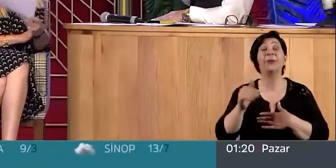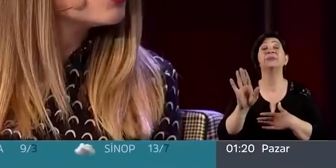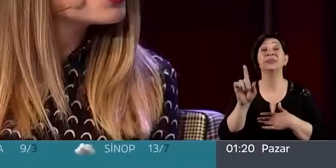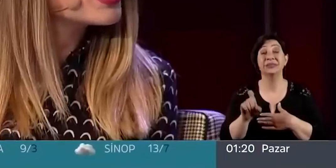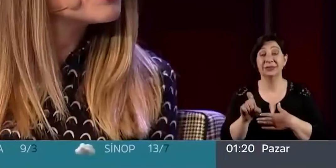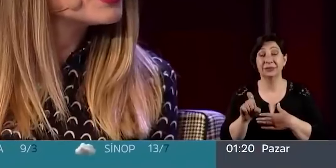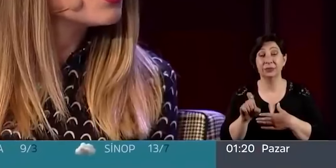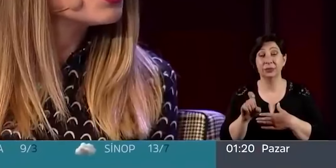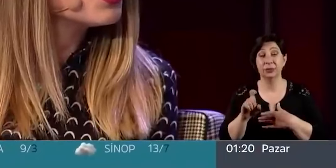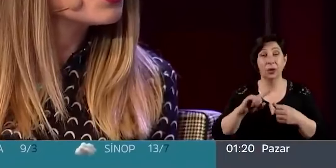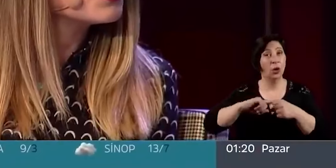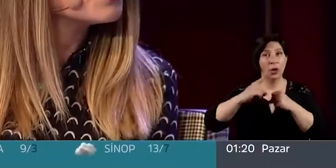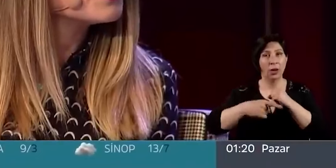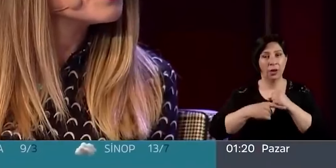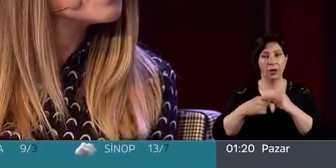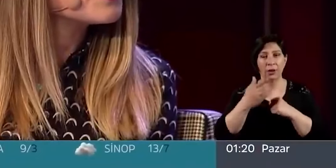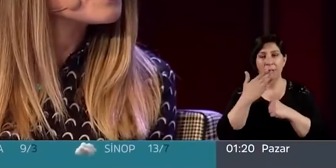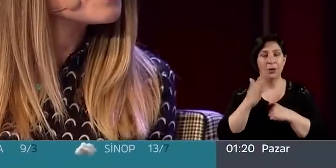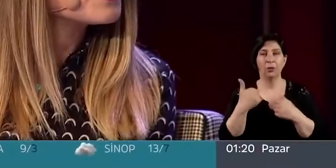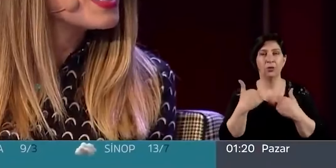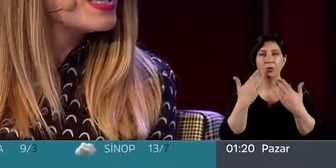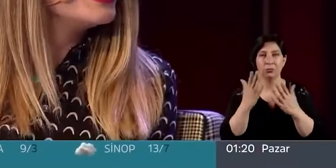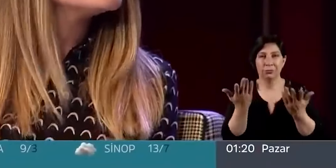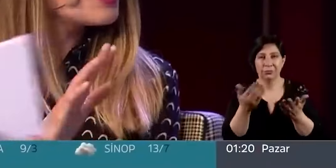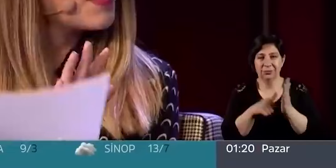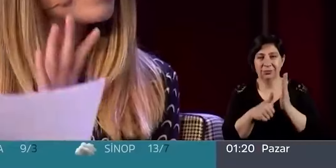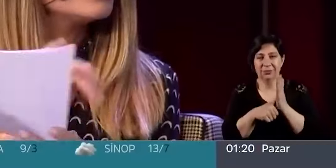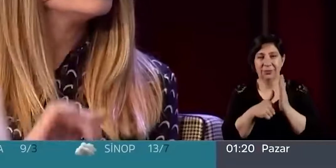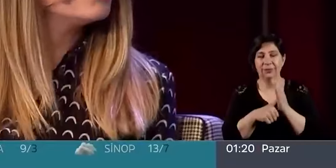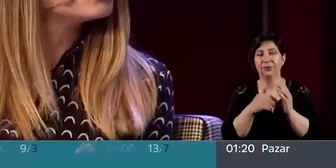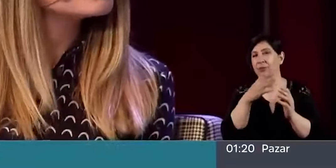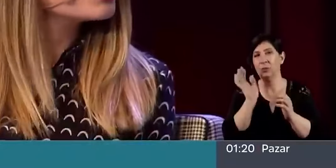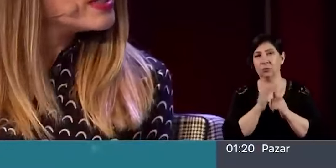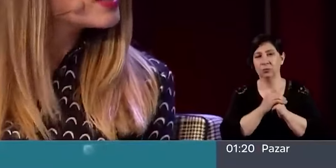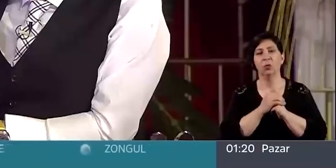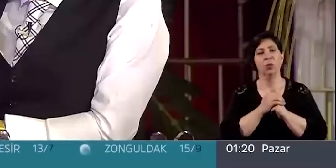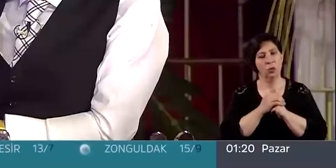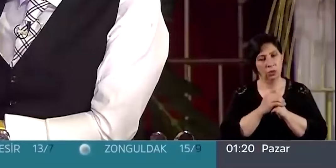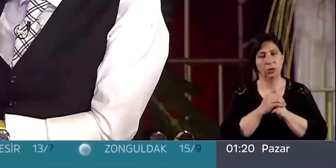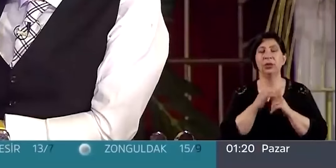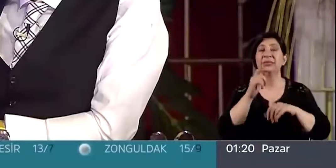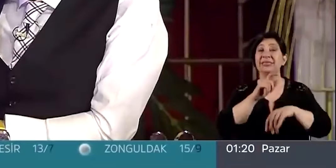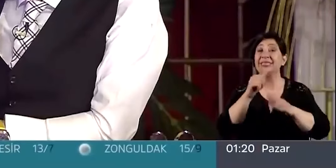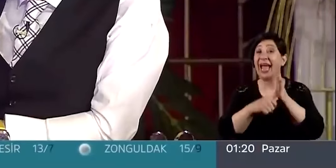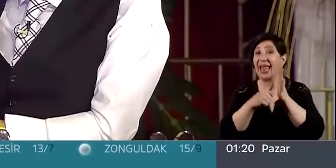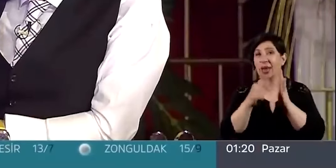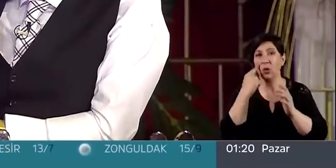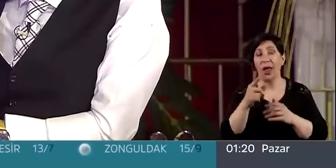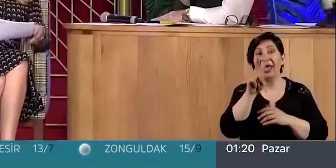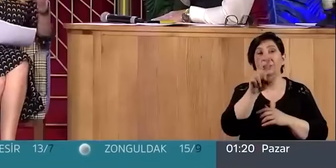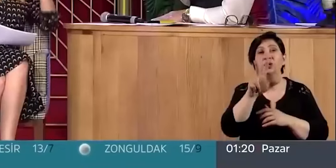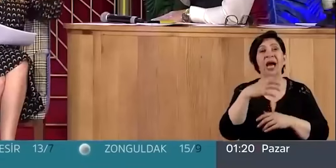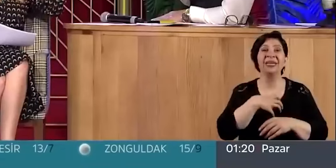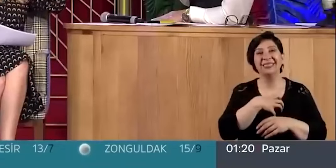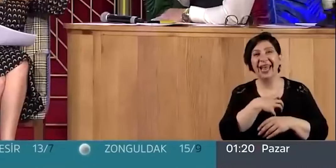Gelemezsin. Önümüzdeki hafta ne oluyor? Yokum. Önümüzdeki hafta bilmiyorum işte ne zaman kayıt yapacağız bakalım. Olur. Kayıda ama göre çünkü gelirim. Yani 23